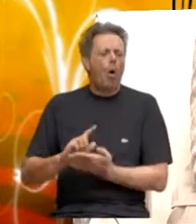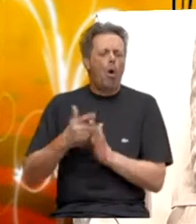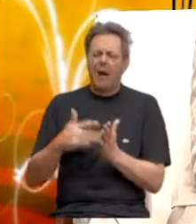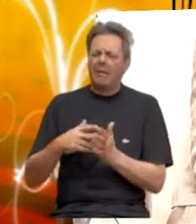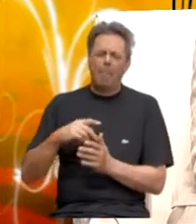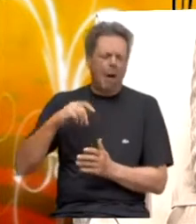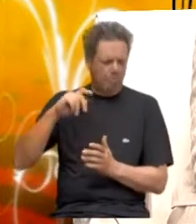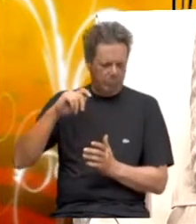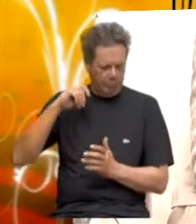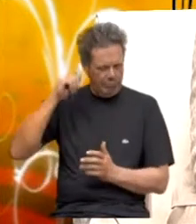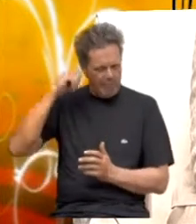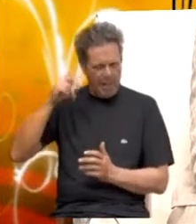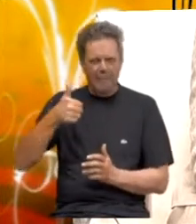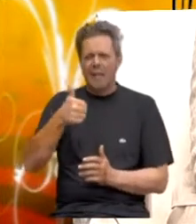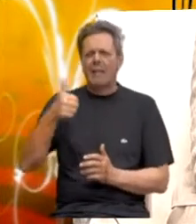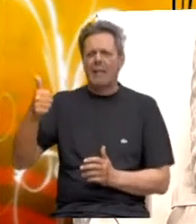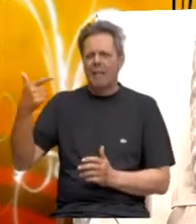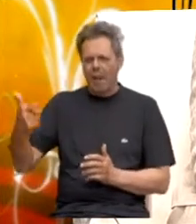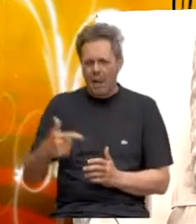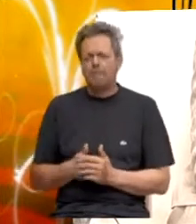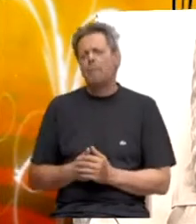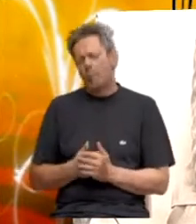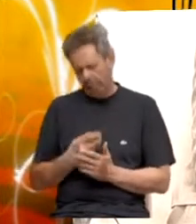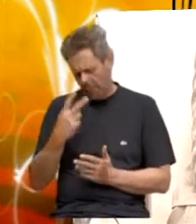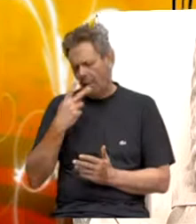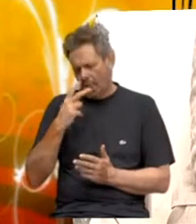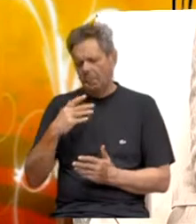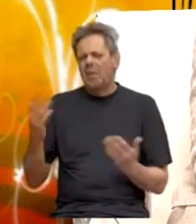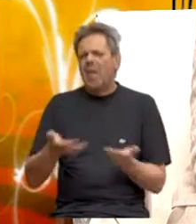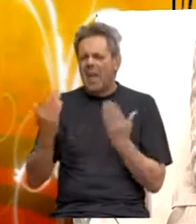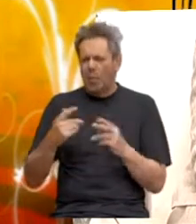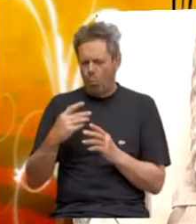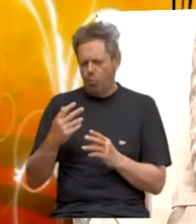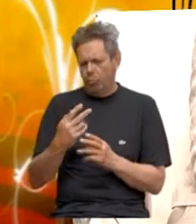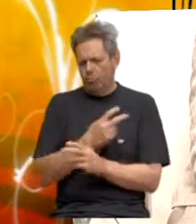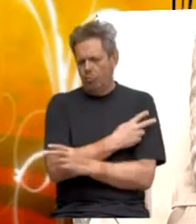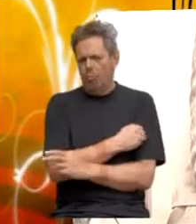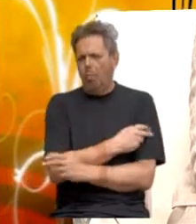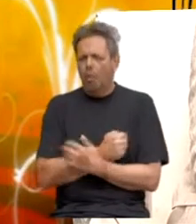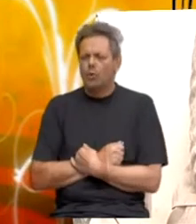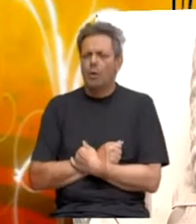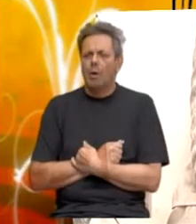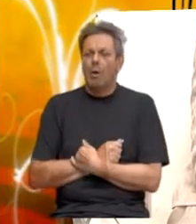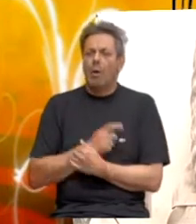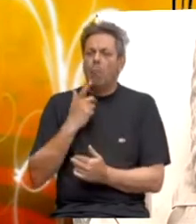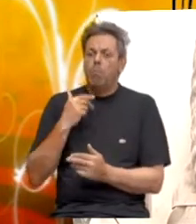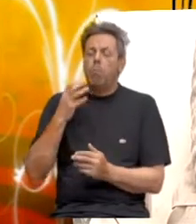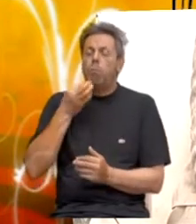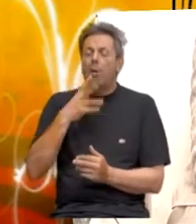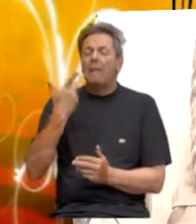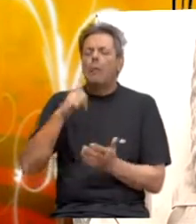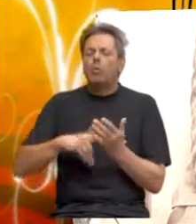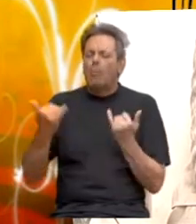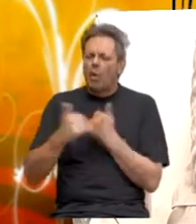odmah hitnu pomoć 112 ili 194. Ili 194. Tako je, pa, što prije. Jer bolje je i 3 puta pogriješiti